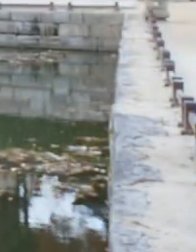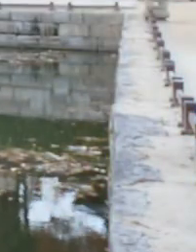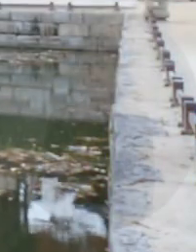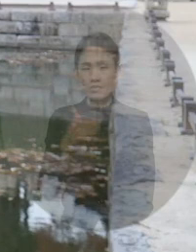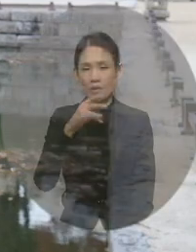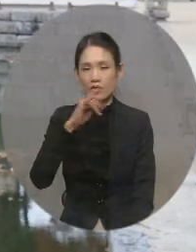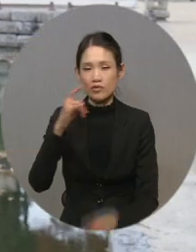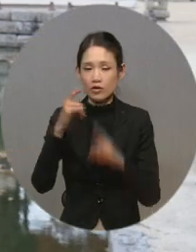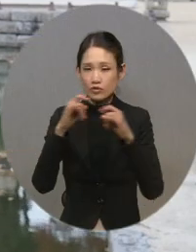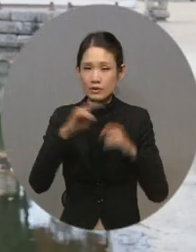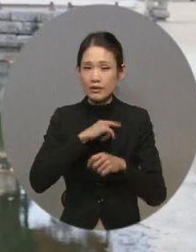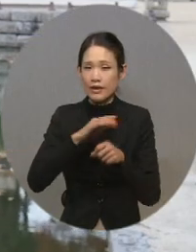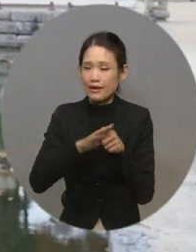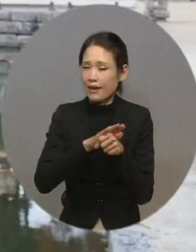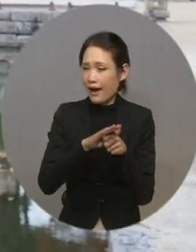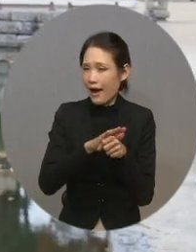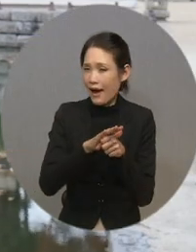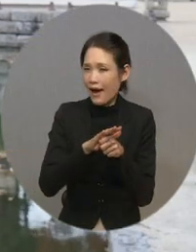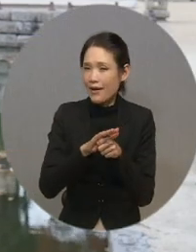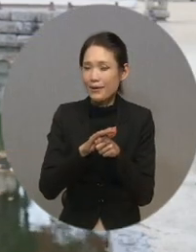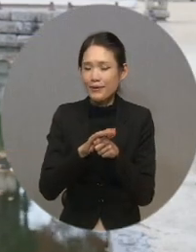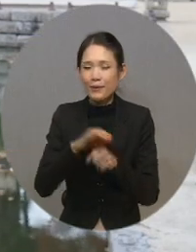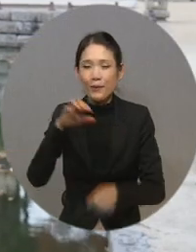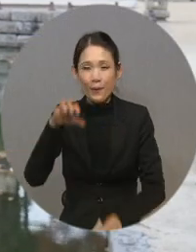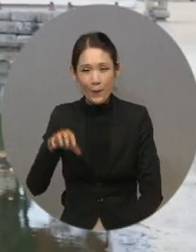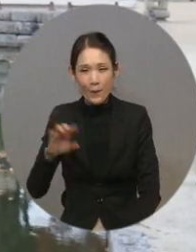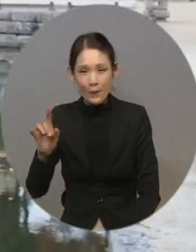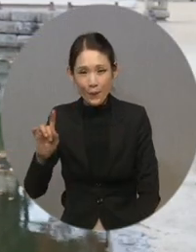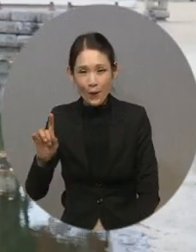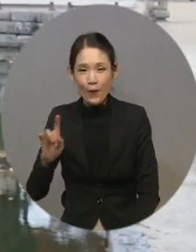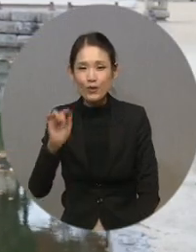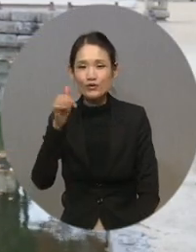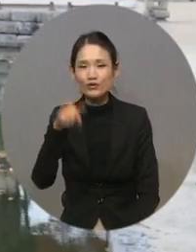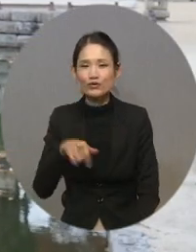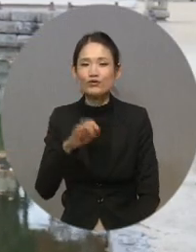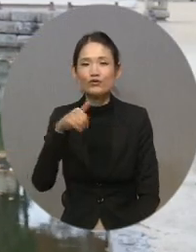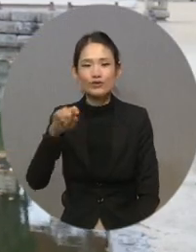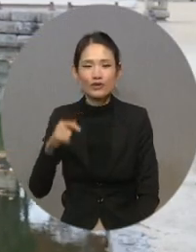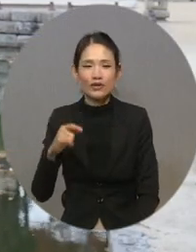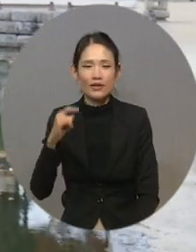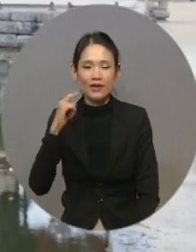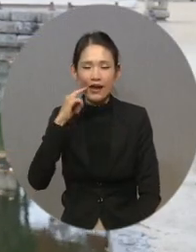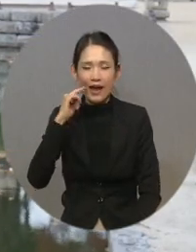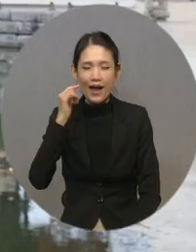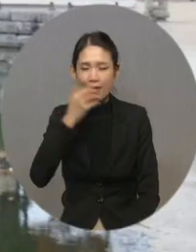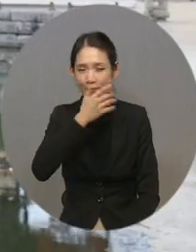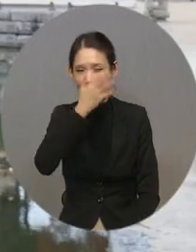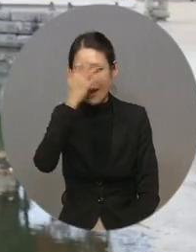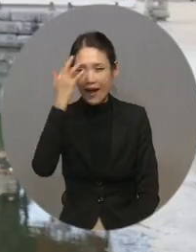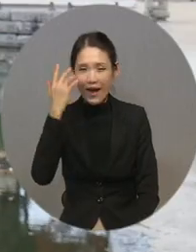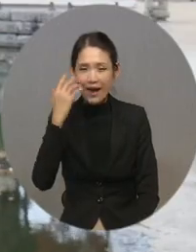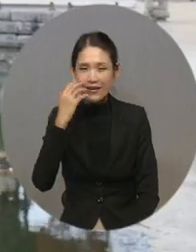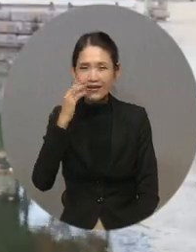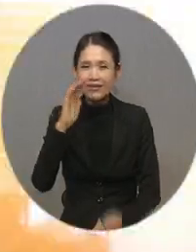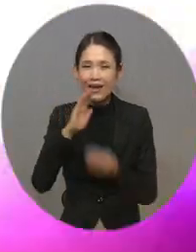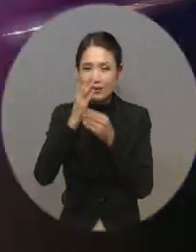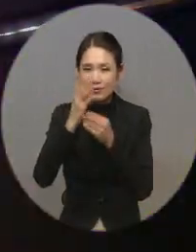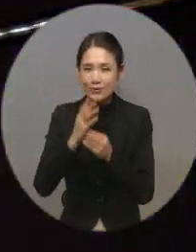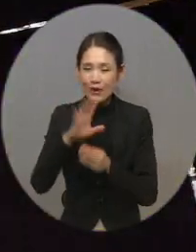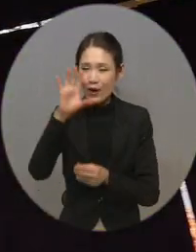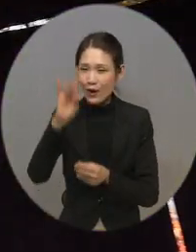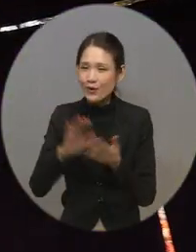에서 가장 사랑받는 곳이 바로 이 후원입니다. 이 알록달록 단풍이랑 어우러져서 굉장히 아름답죠.